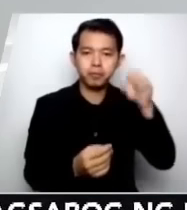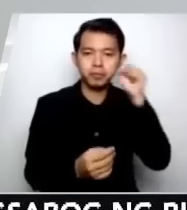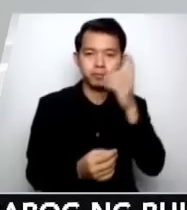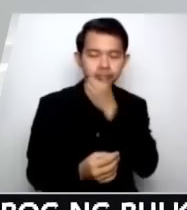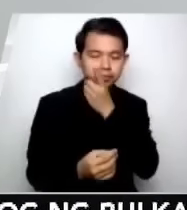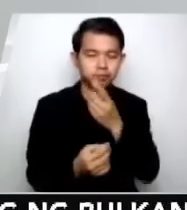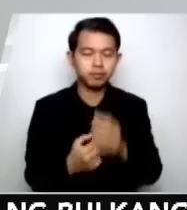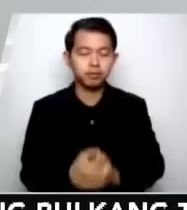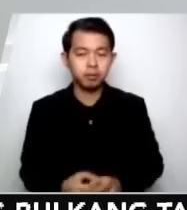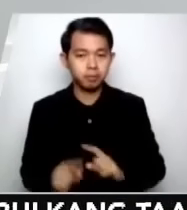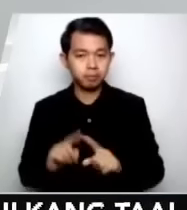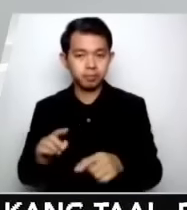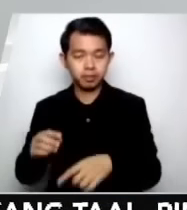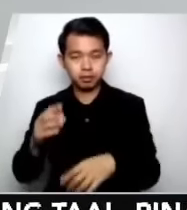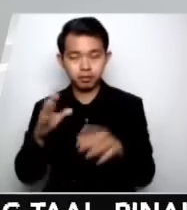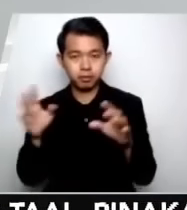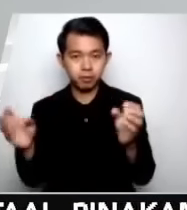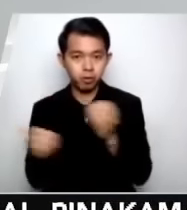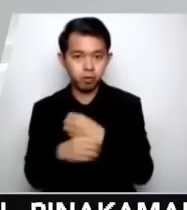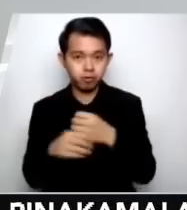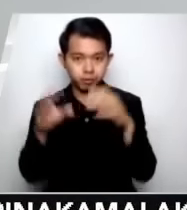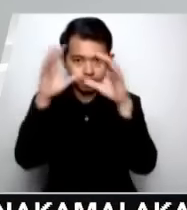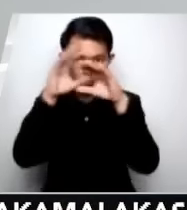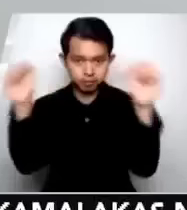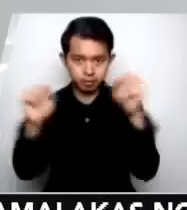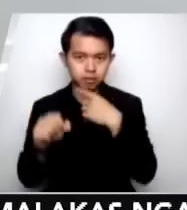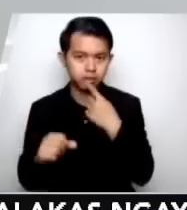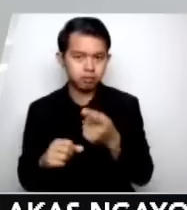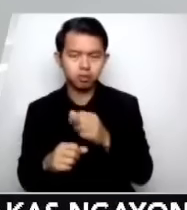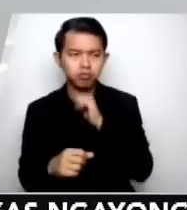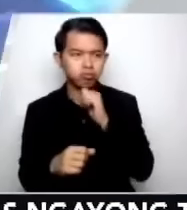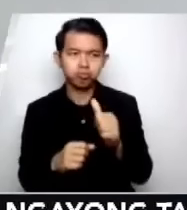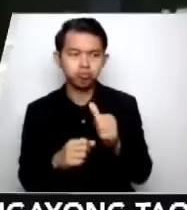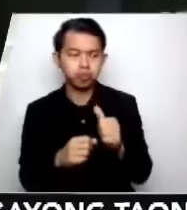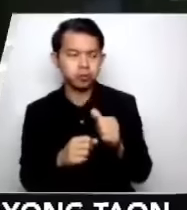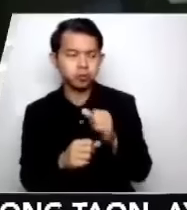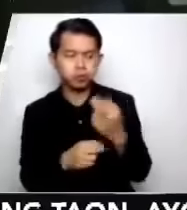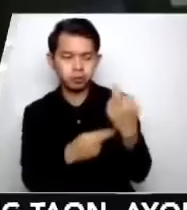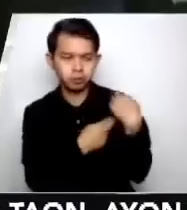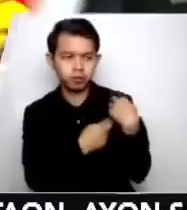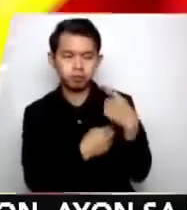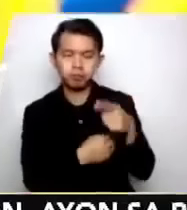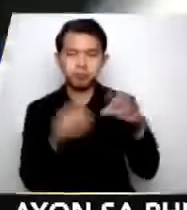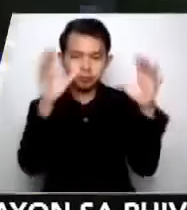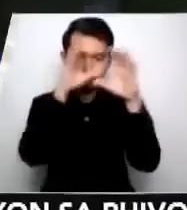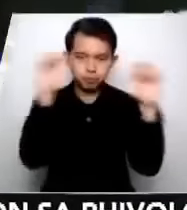sa mga reklamo laban sa bisik. May report si Jonathan Andan.